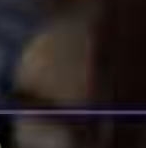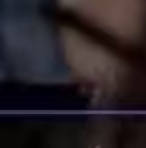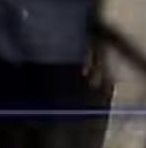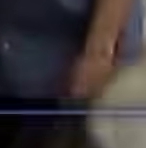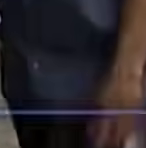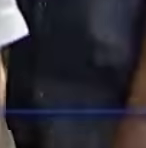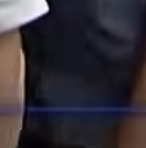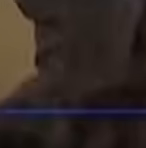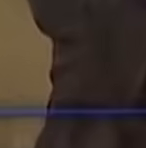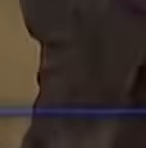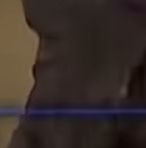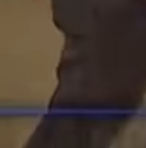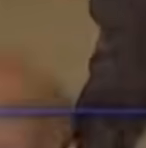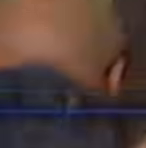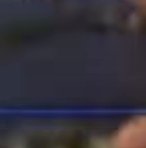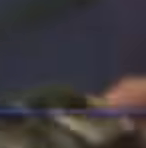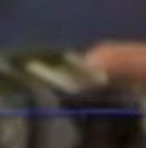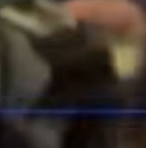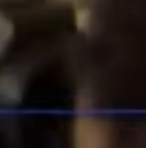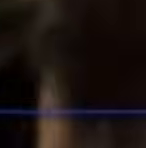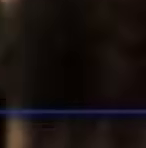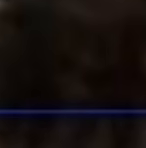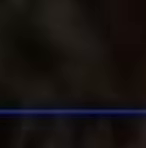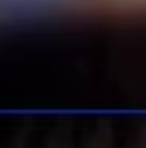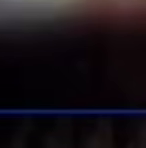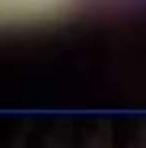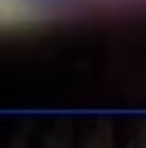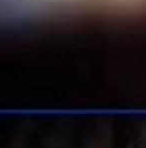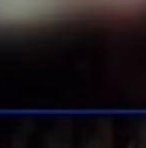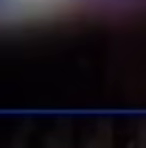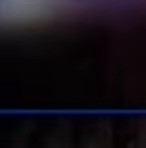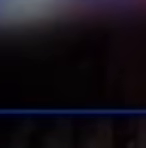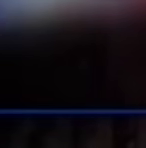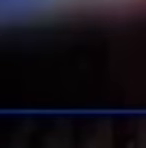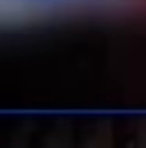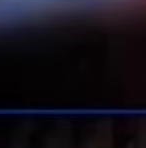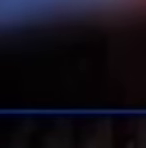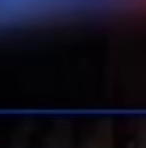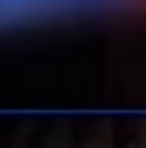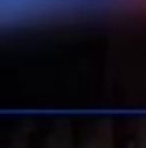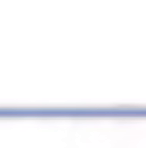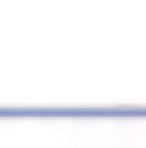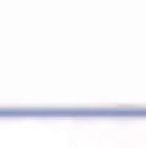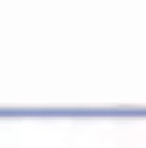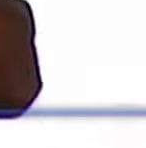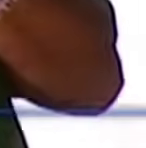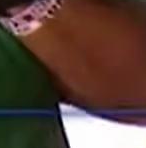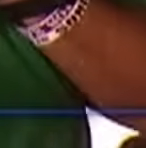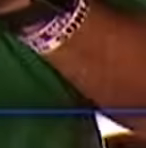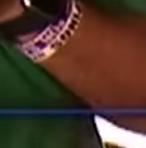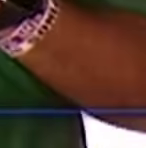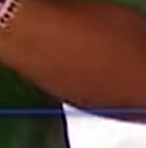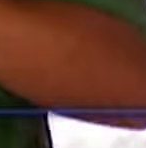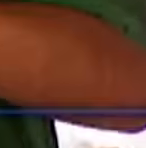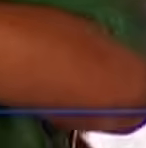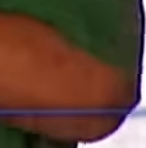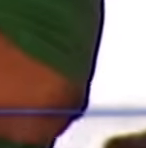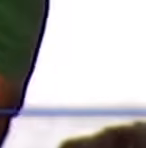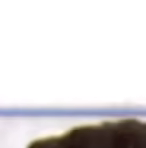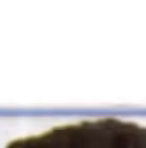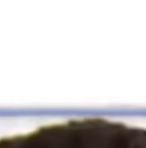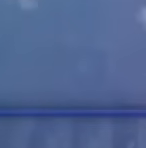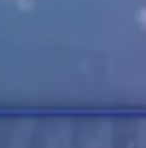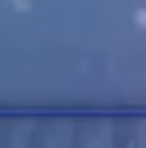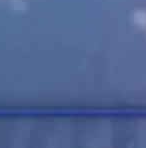Dating Senador Antonio Trillanes, reklamong libel at cyber libel ang buwelta sa mga nagpakalat umano ng fake news tungkol sa